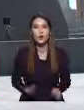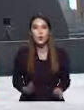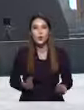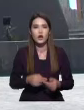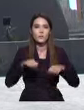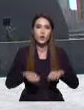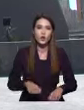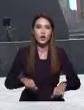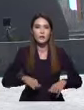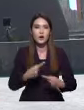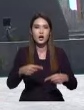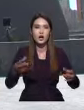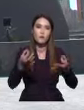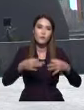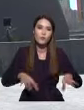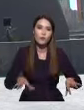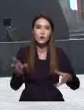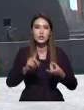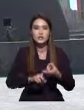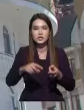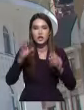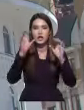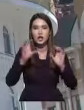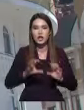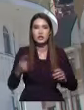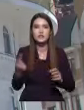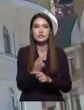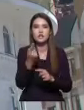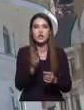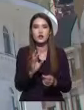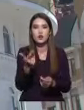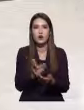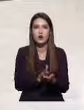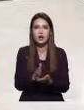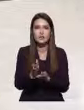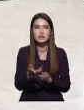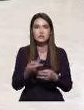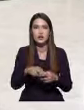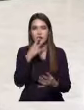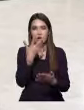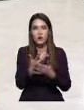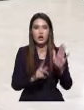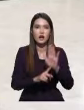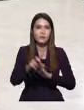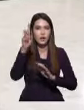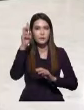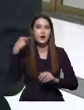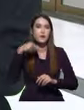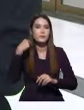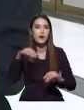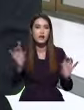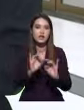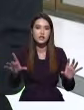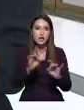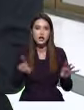мен бостандығы. Еліміздің кепілі конституцияның алғашқы бабы да осы бір қанатты сөздерден басталады. Президент айтқан өзгерістердің